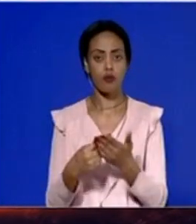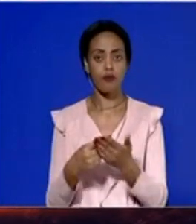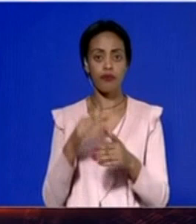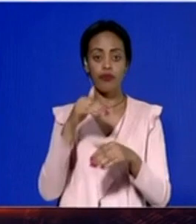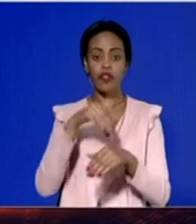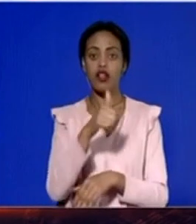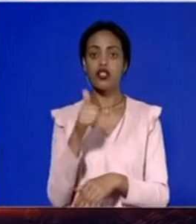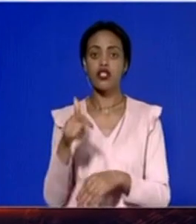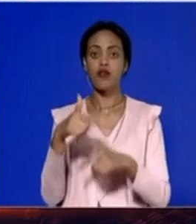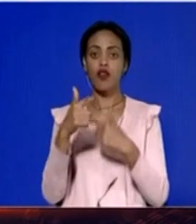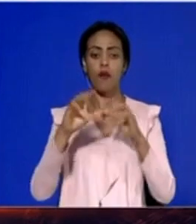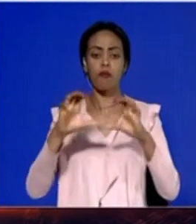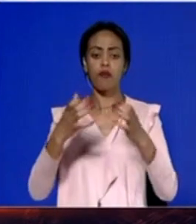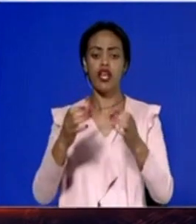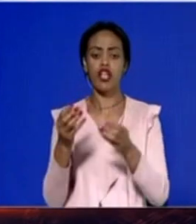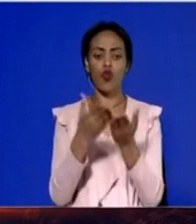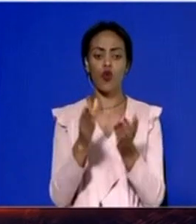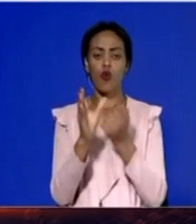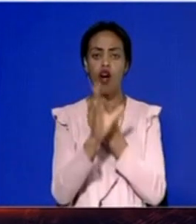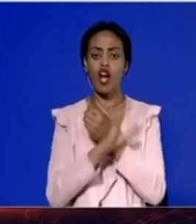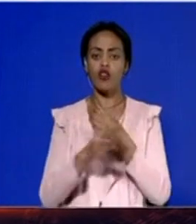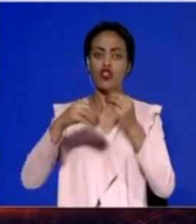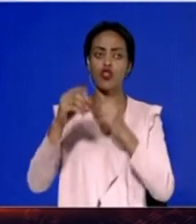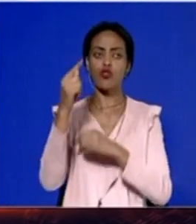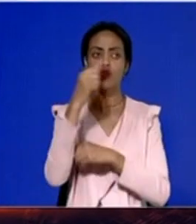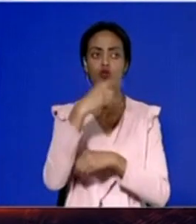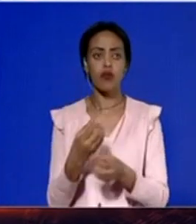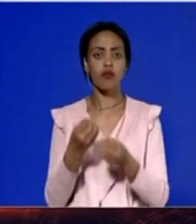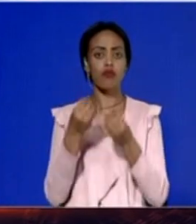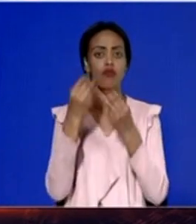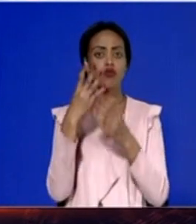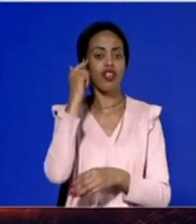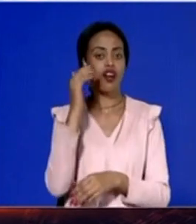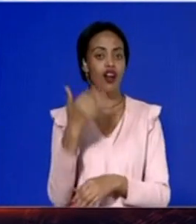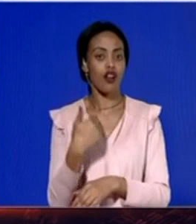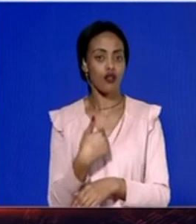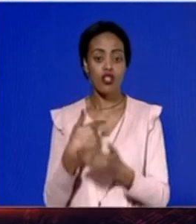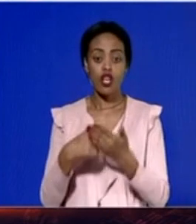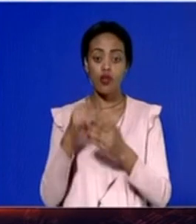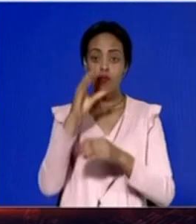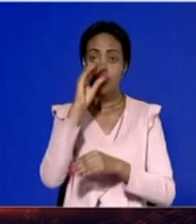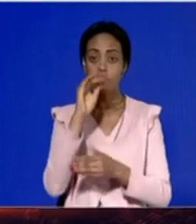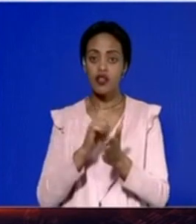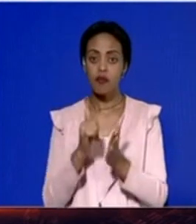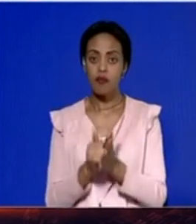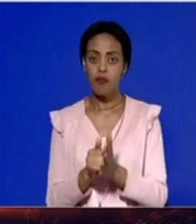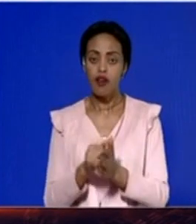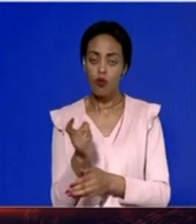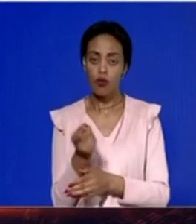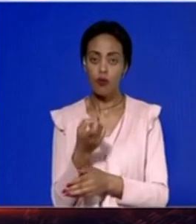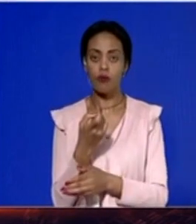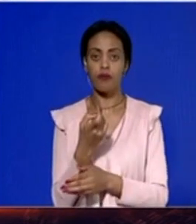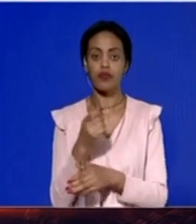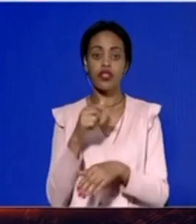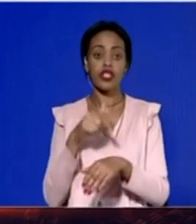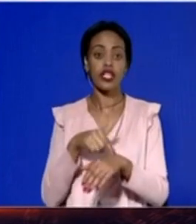غيرو أمدياتات غيرو عد الناشة تزوع الزلو بزحنا تقارو ألو زم سابا زيات مدمع انتو غينو جيزا